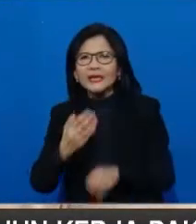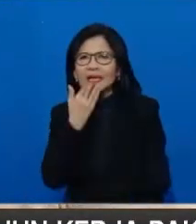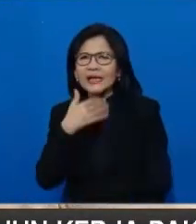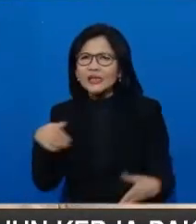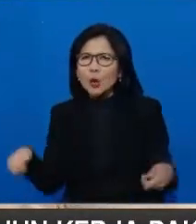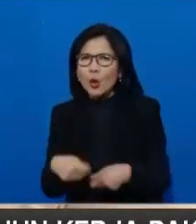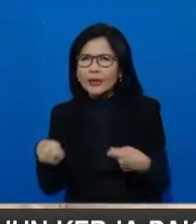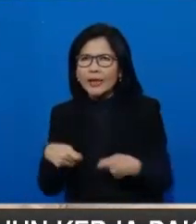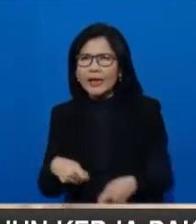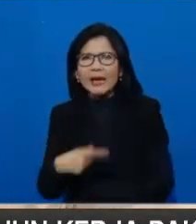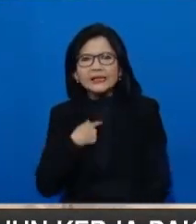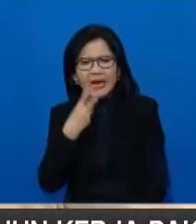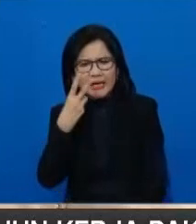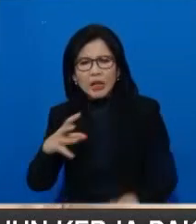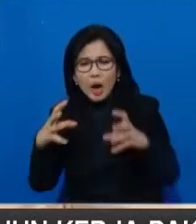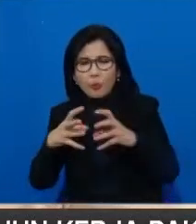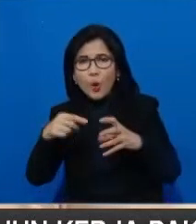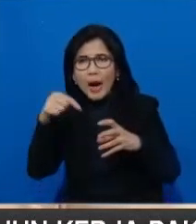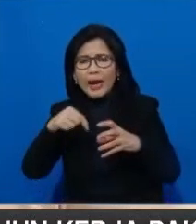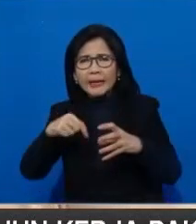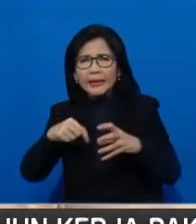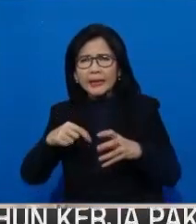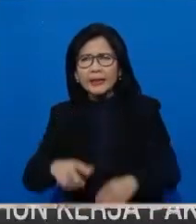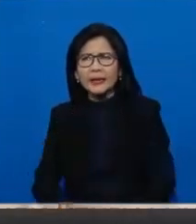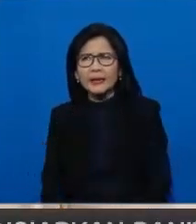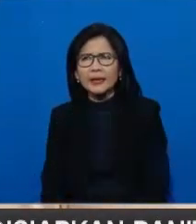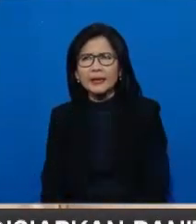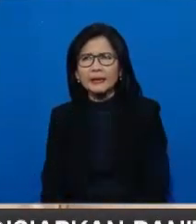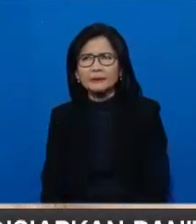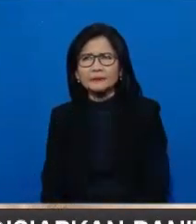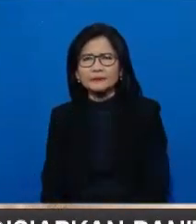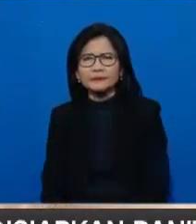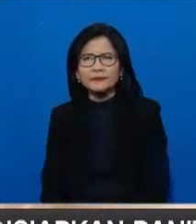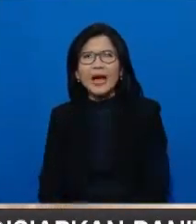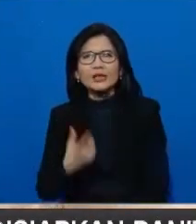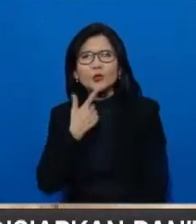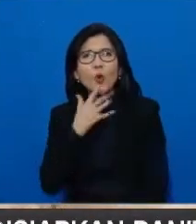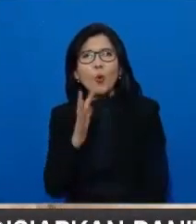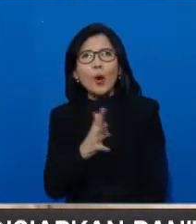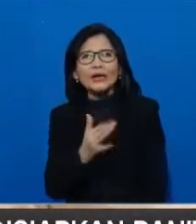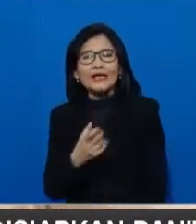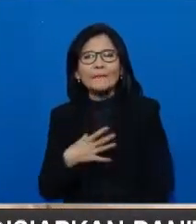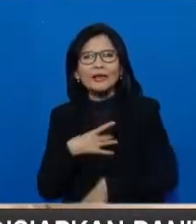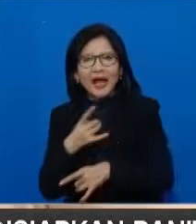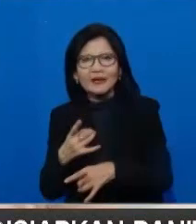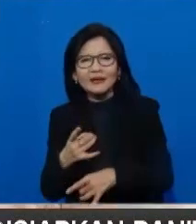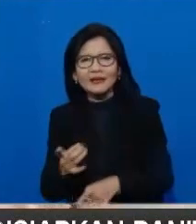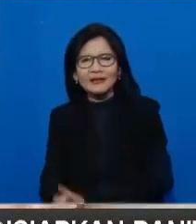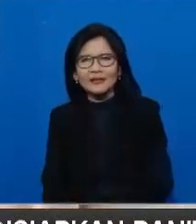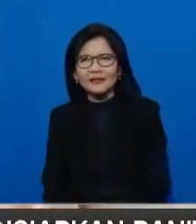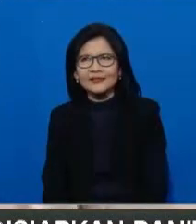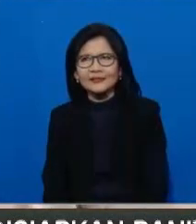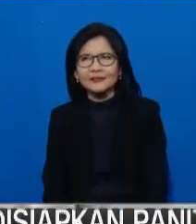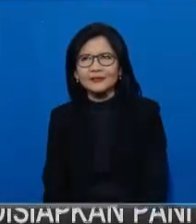melihat buah naga ini cenderung dia punya semacam warna ya. Dari buah yang